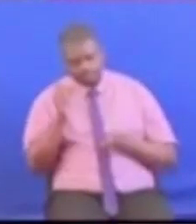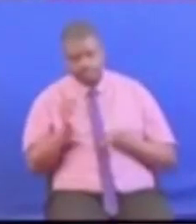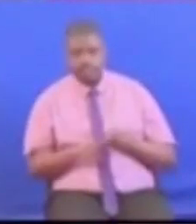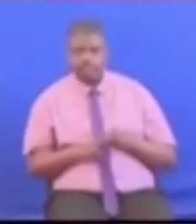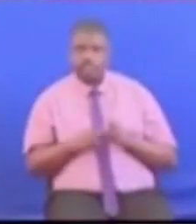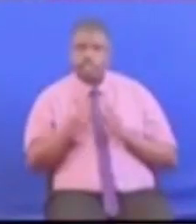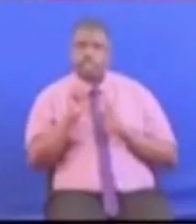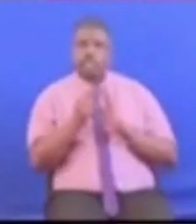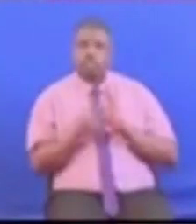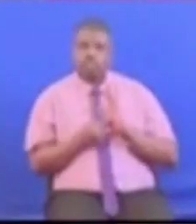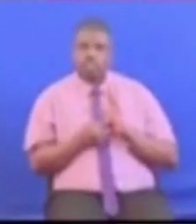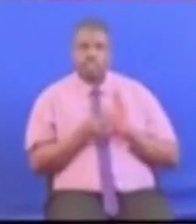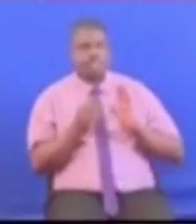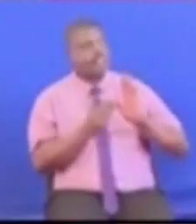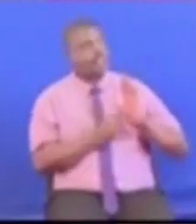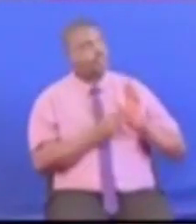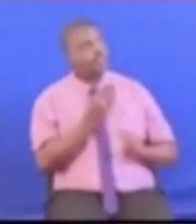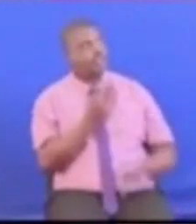kanuni ya